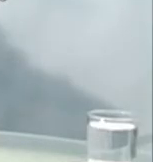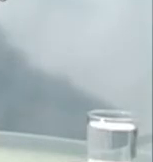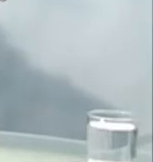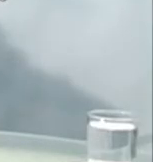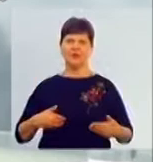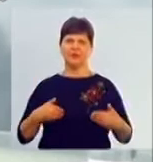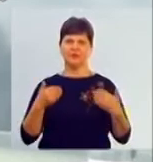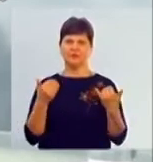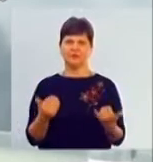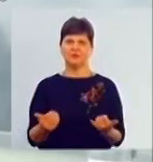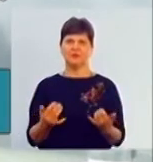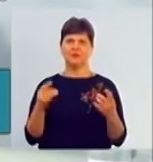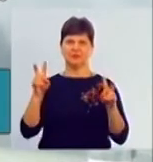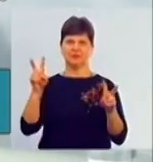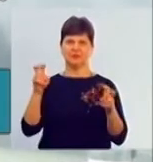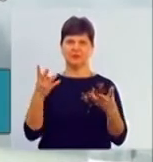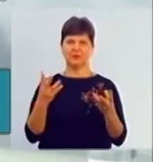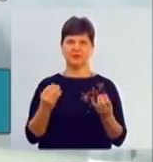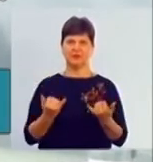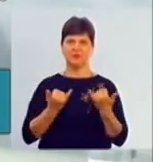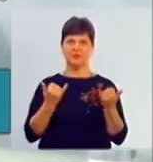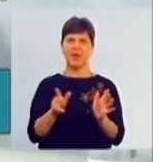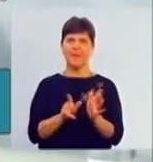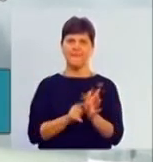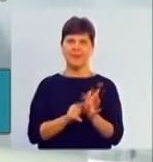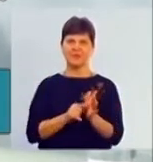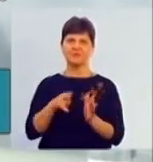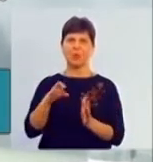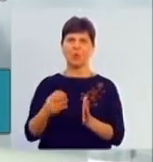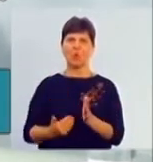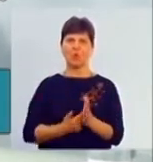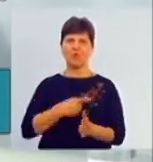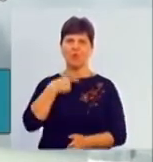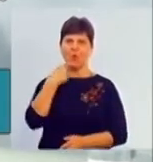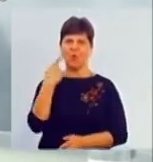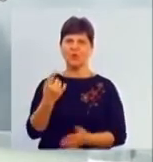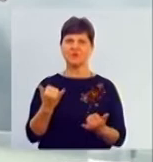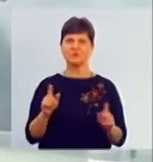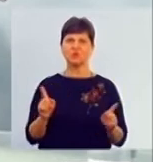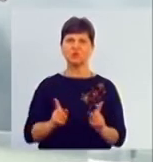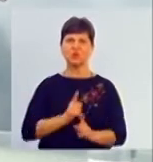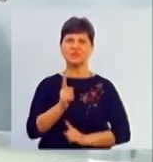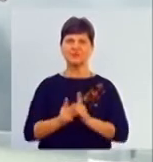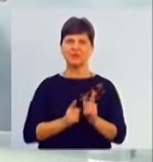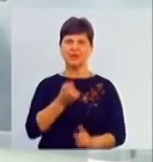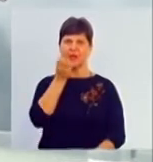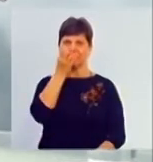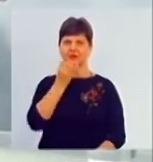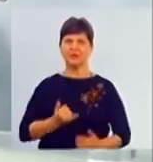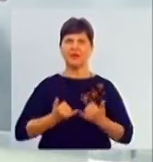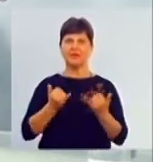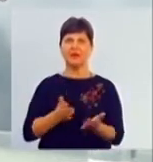Вітаю, шановні глядачі. Тема дня в прямому ефірі про пенсії по-новому. Говоримо сьогодні, що змінилося з квітня для категорії пенсіонерів,